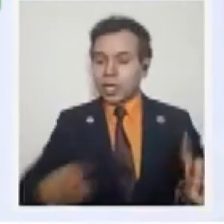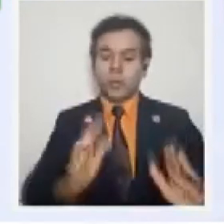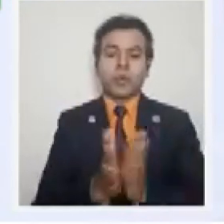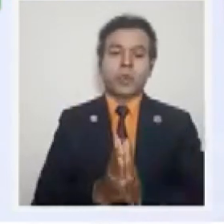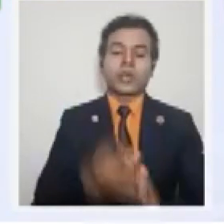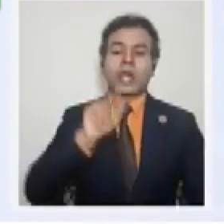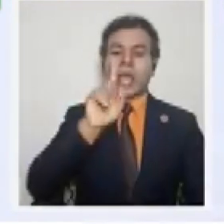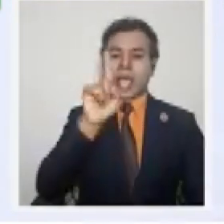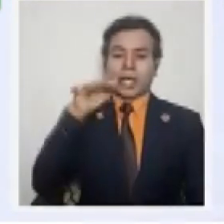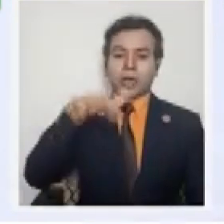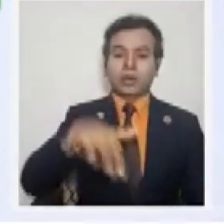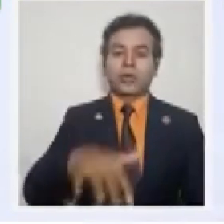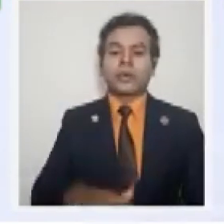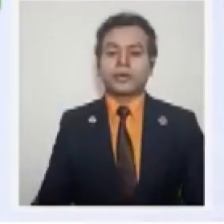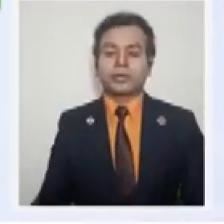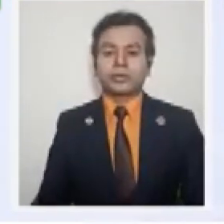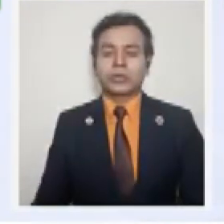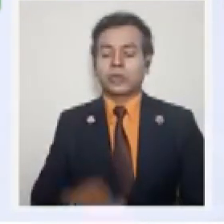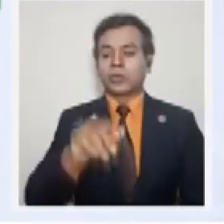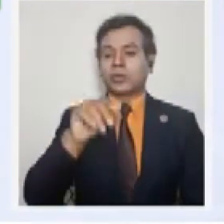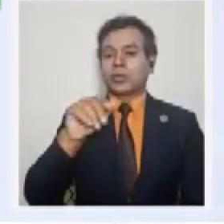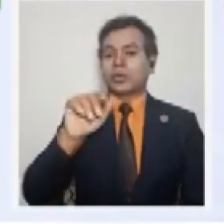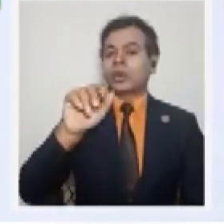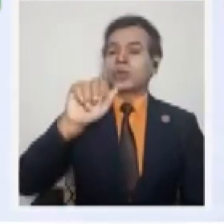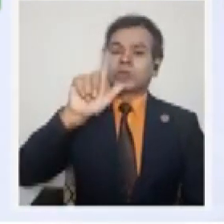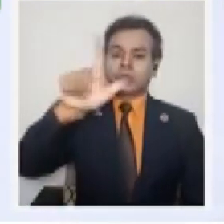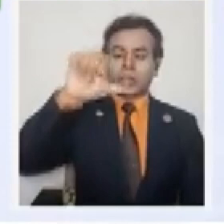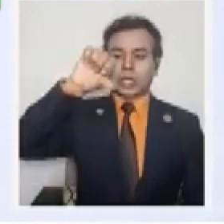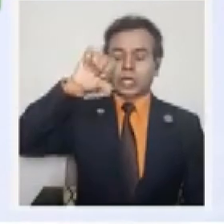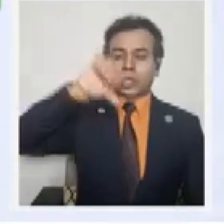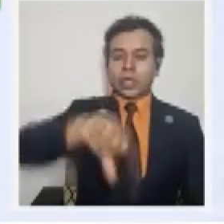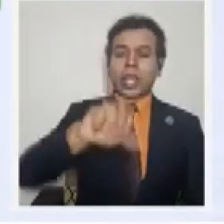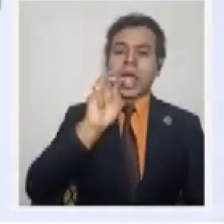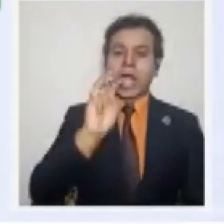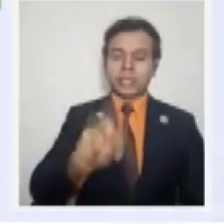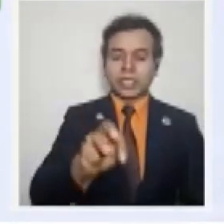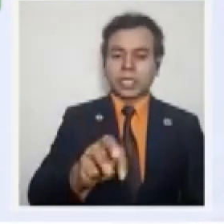স্বাস্থ্য পরামর্শ বা স্বাস্থ্য সেবা দেওয়া হয় এবং ফোন গ্রহণ করা হয়েছে গত 24 ঘন্টায়